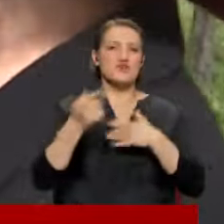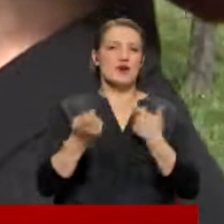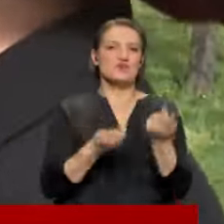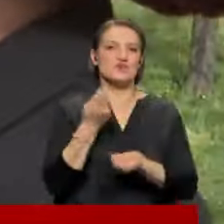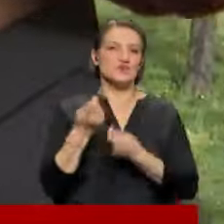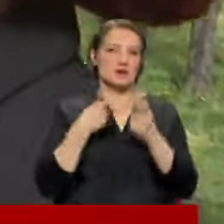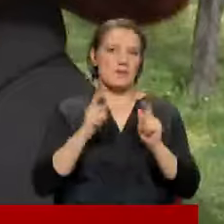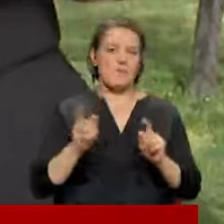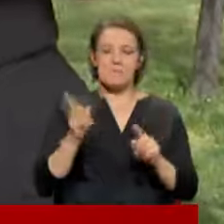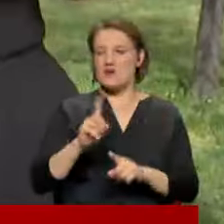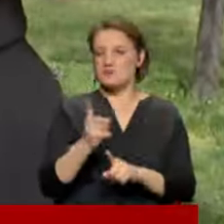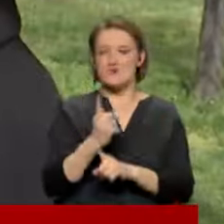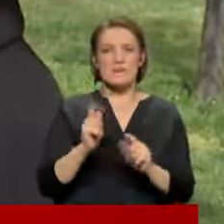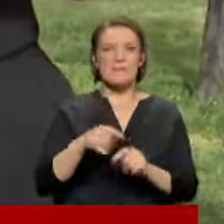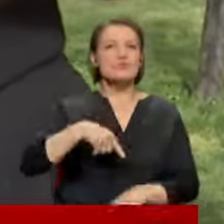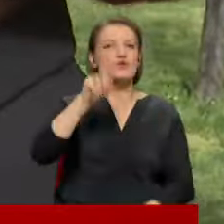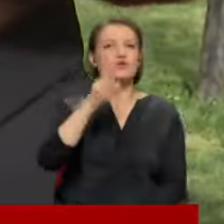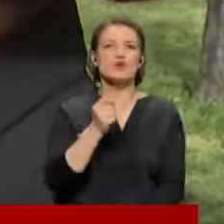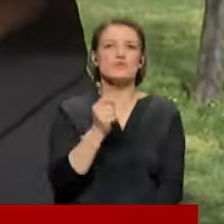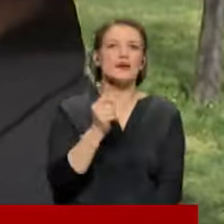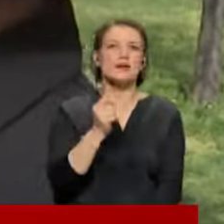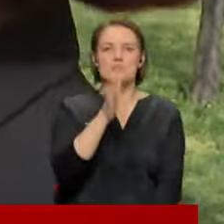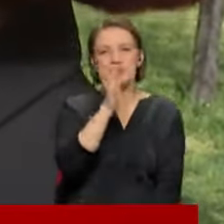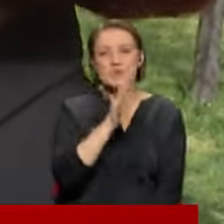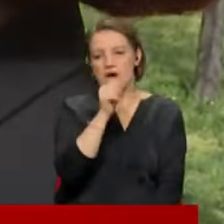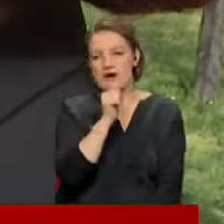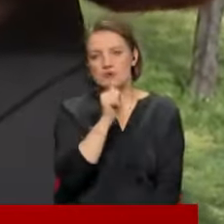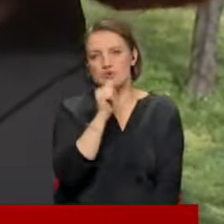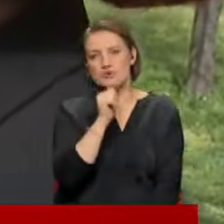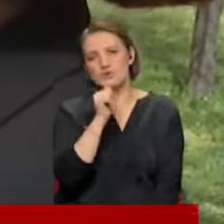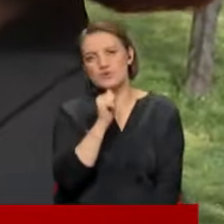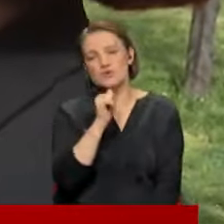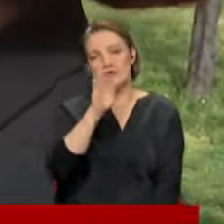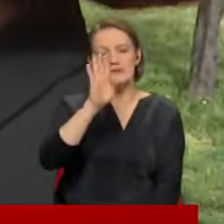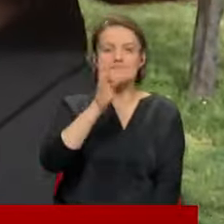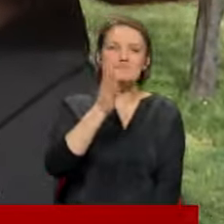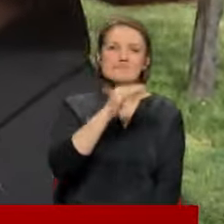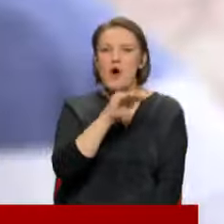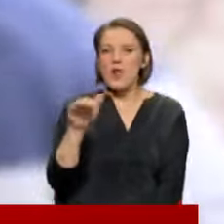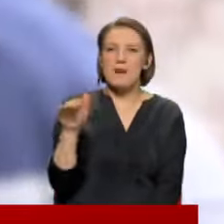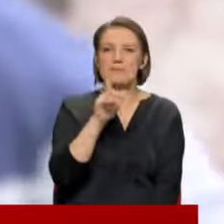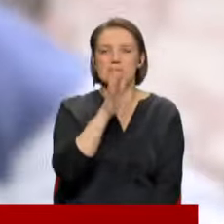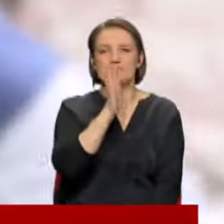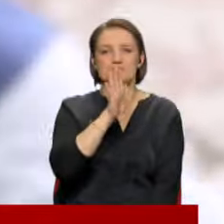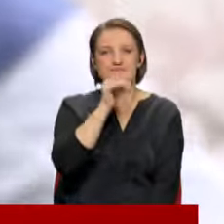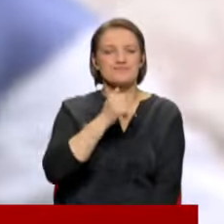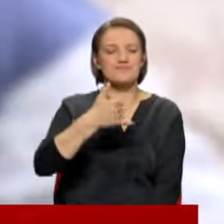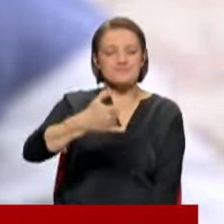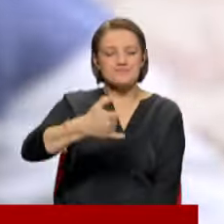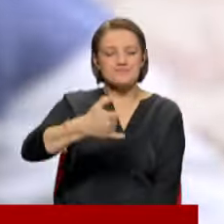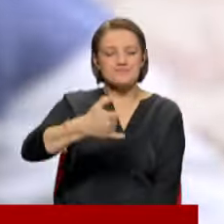yapacağımız bir şey yok ki günlük ne kadar alıyorsun günlük 500 600 milyon yani standart 600 milyondur bodurluk ve obezite ikisinin de